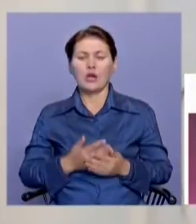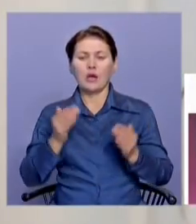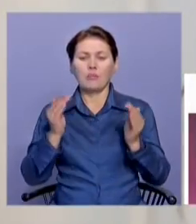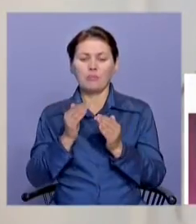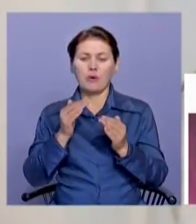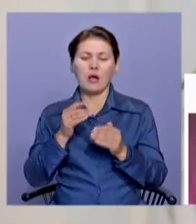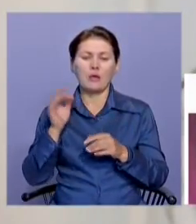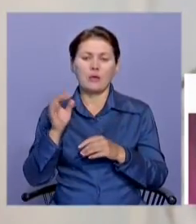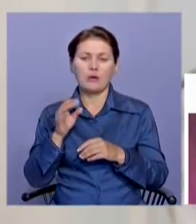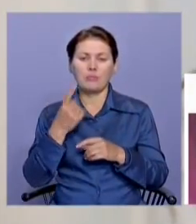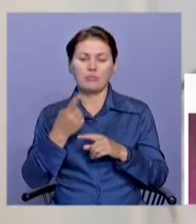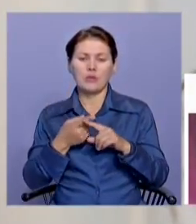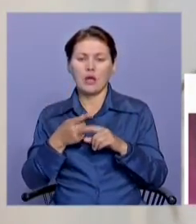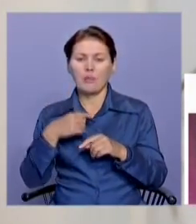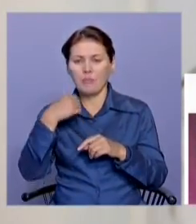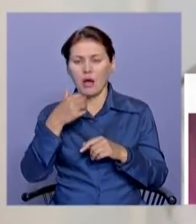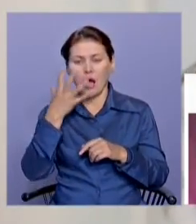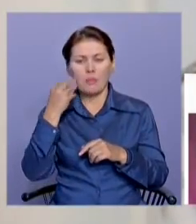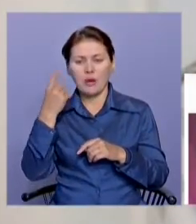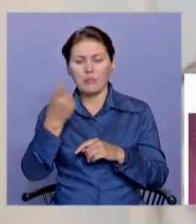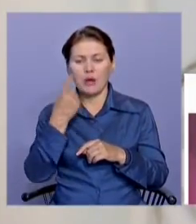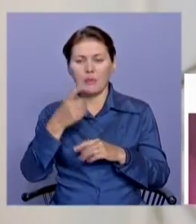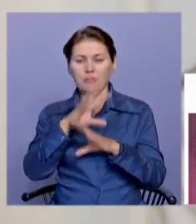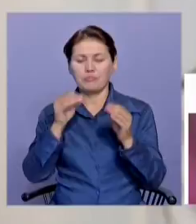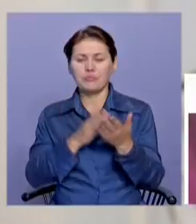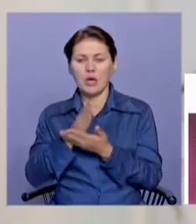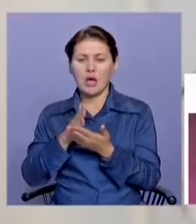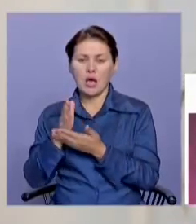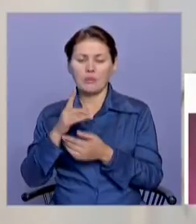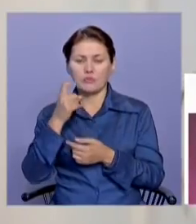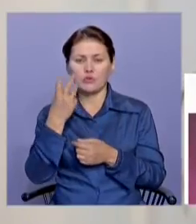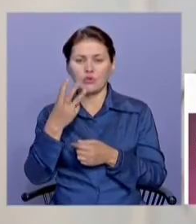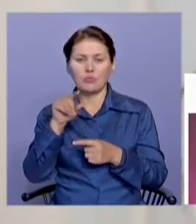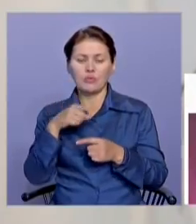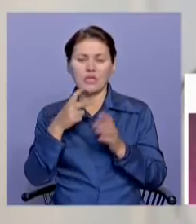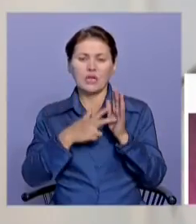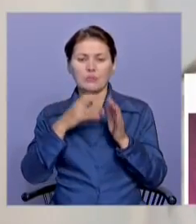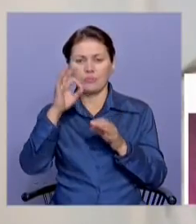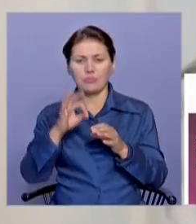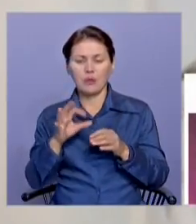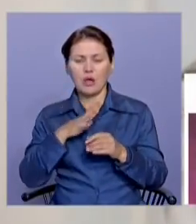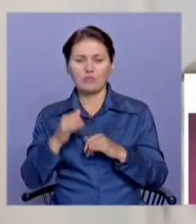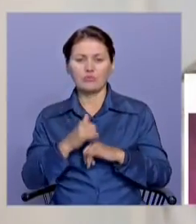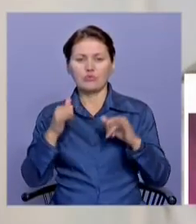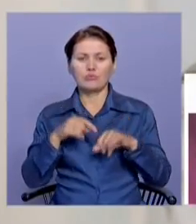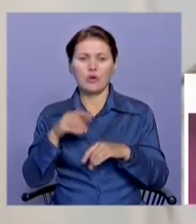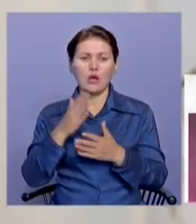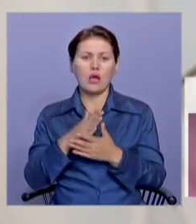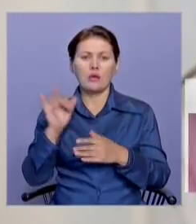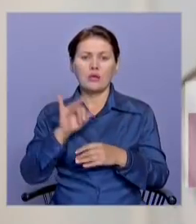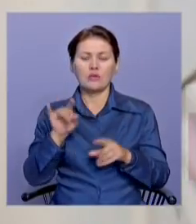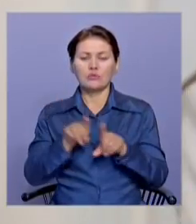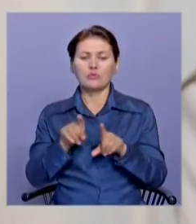Биылғы жылдың бірінші жарты жылдығында Алматы экономикасының барлық салаларында 103,8% өсім байқалады. Мысалы, бөлшек